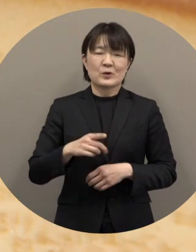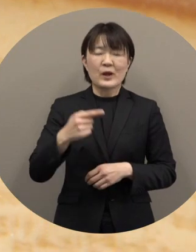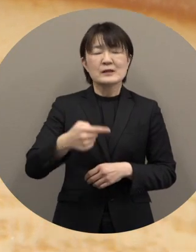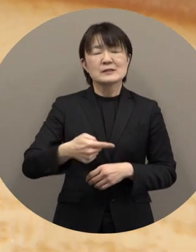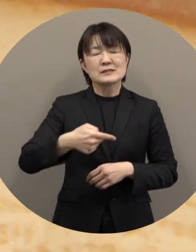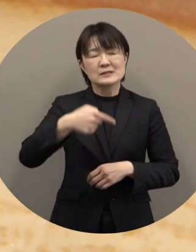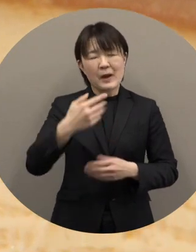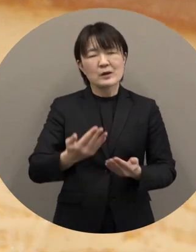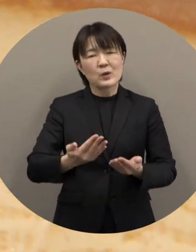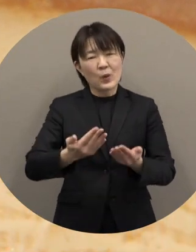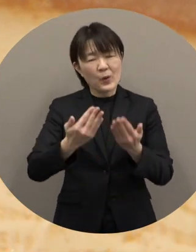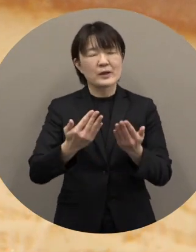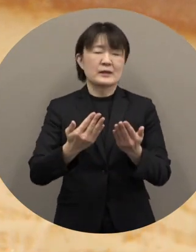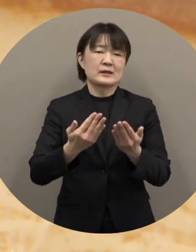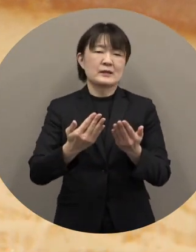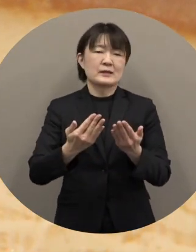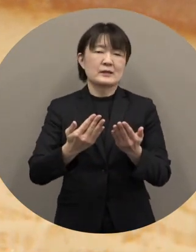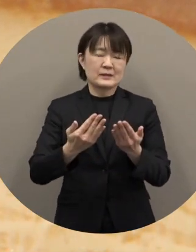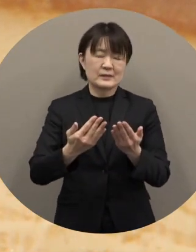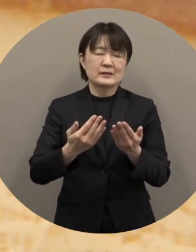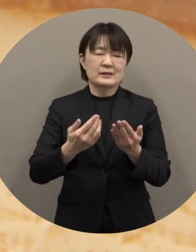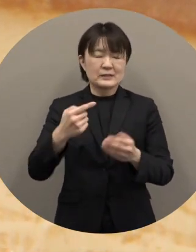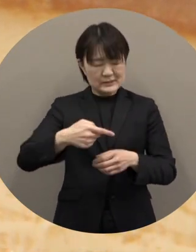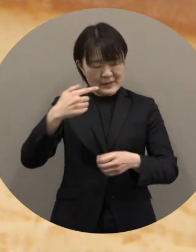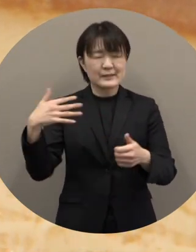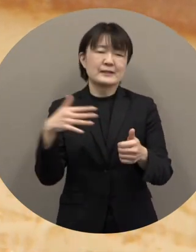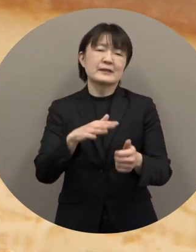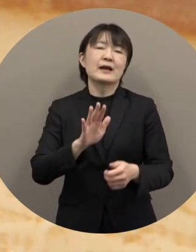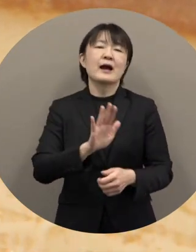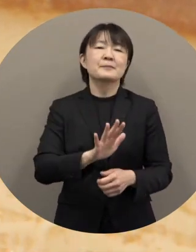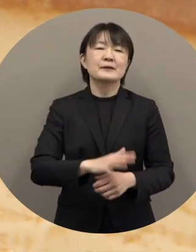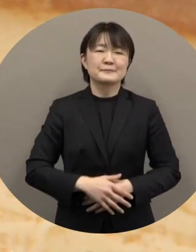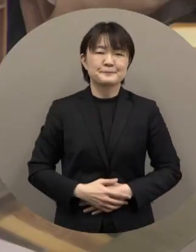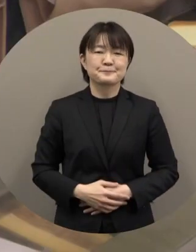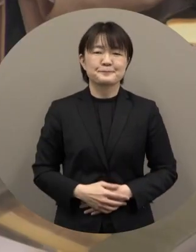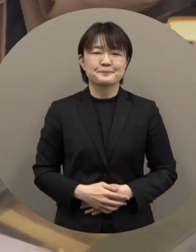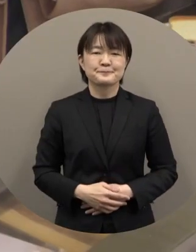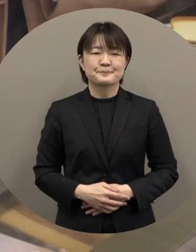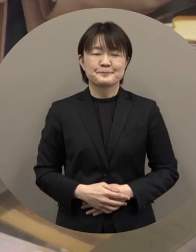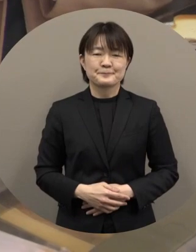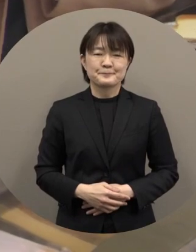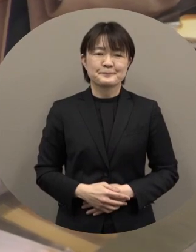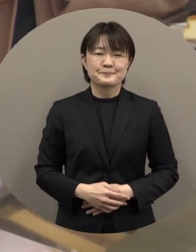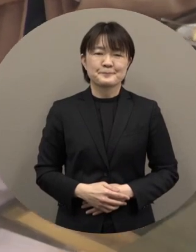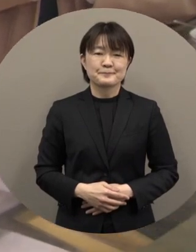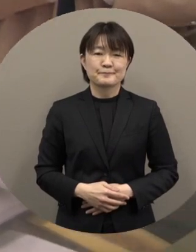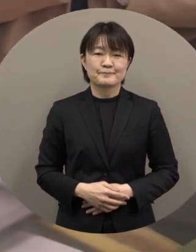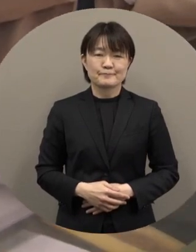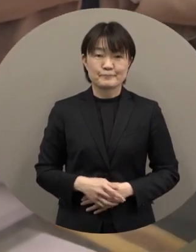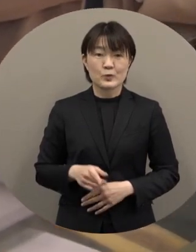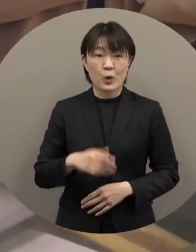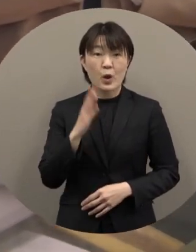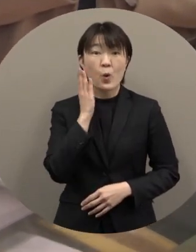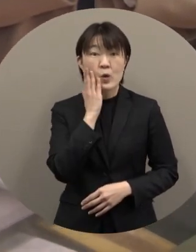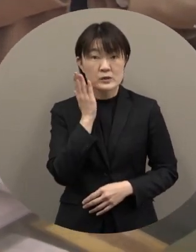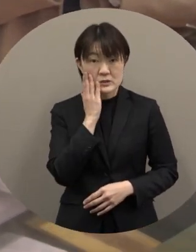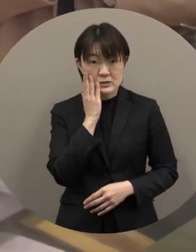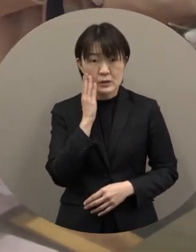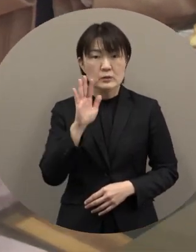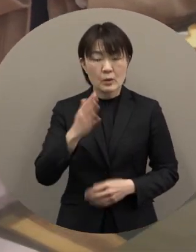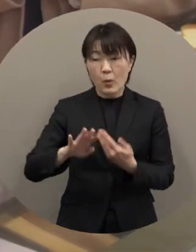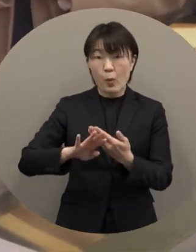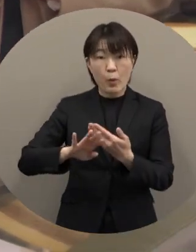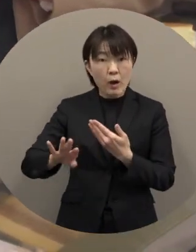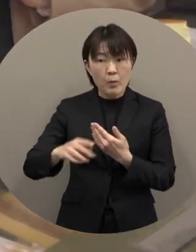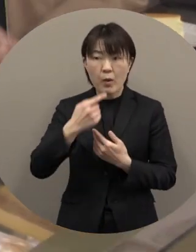厚でプレーンなタイプで人気がある商品ですね。 これがすごく美味しいのに、また他が全部違